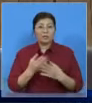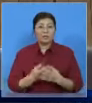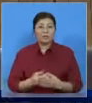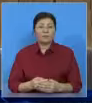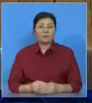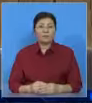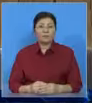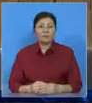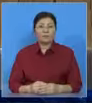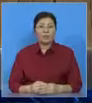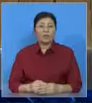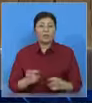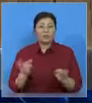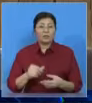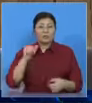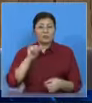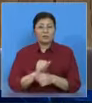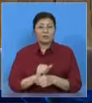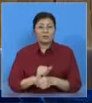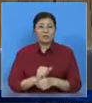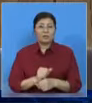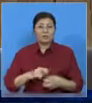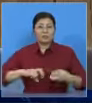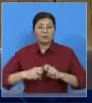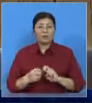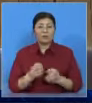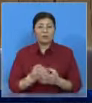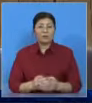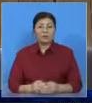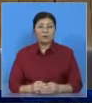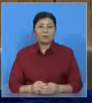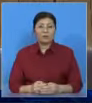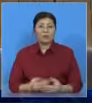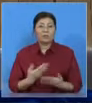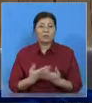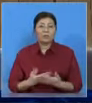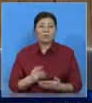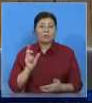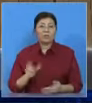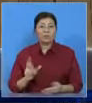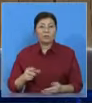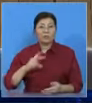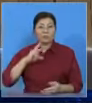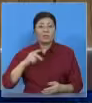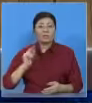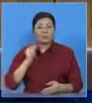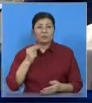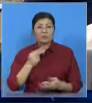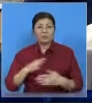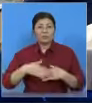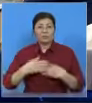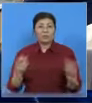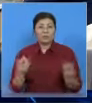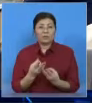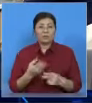очень важно. Чтобы люди могли знать, что если он совершил ошибку, ничего страшного, он понесет за наказание, но совсем в другой плоскости.